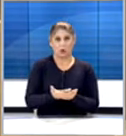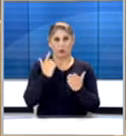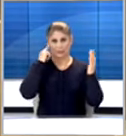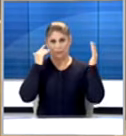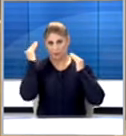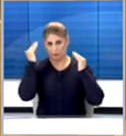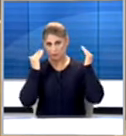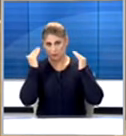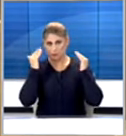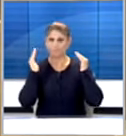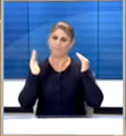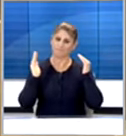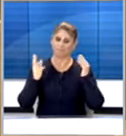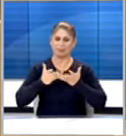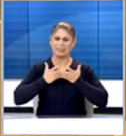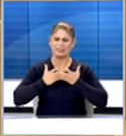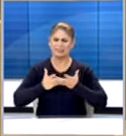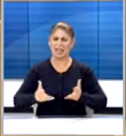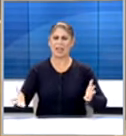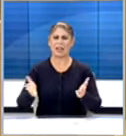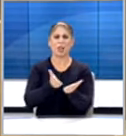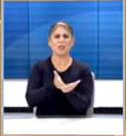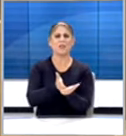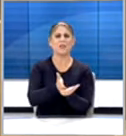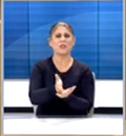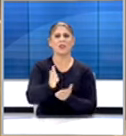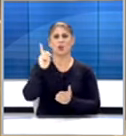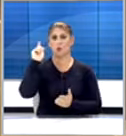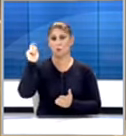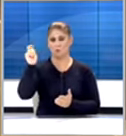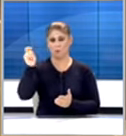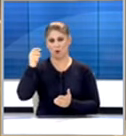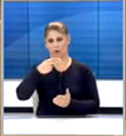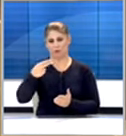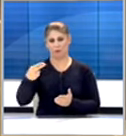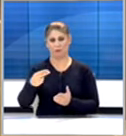δυσπιστίας, αλλά τεράστιο ηθικό και πολιτικό